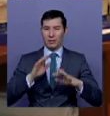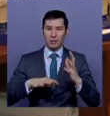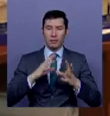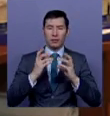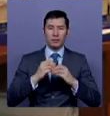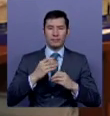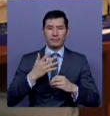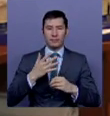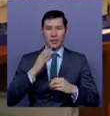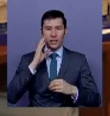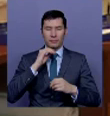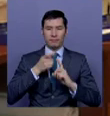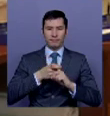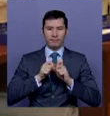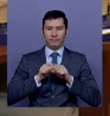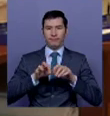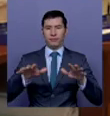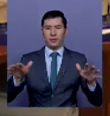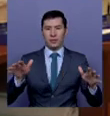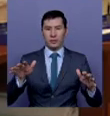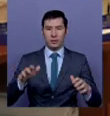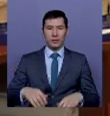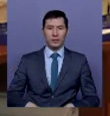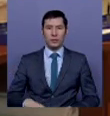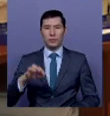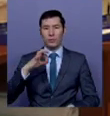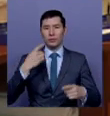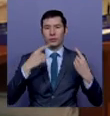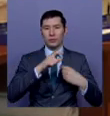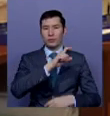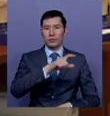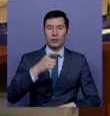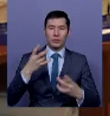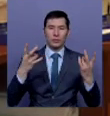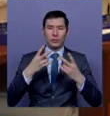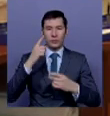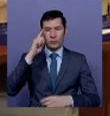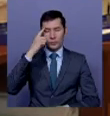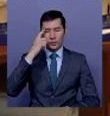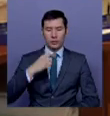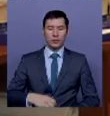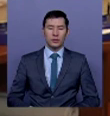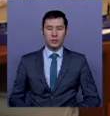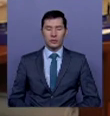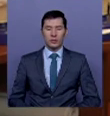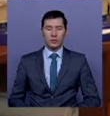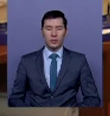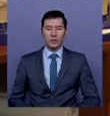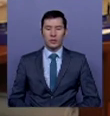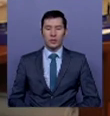болып елге тарап кетуі мүмкін ғой соныменен соның бәрін қысқарту керек та шетел